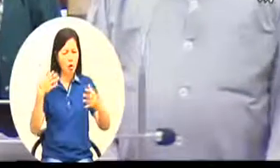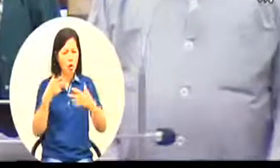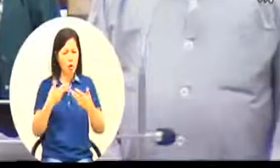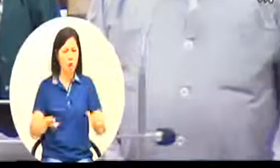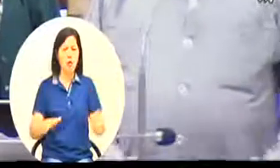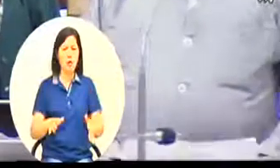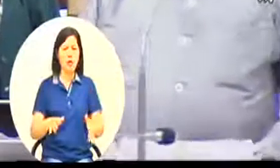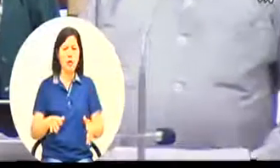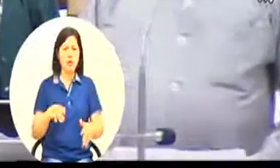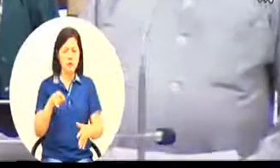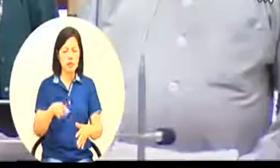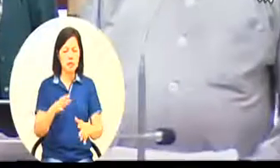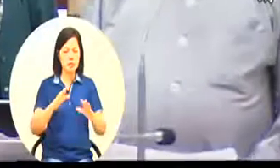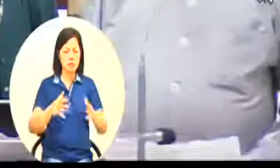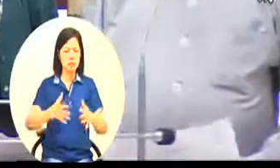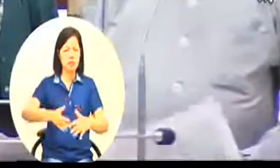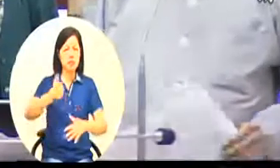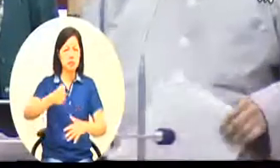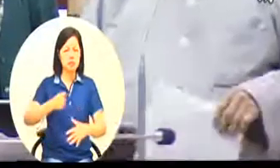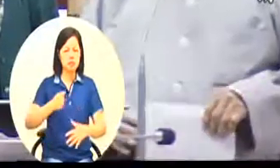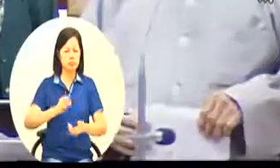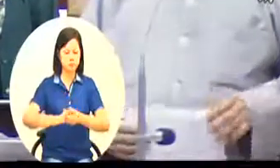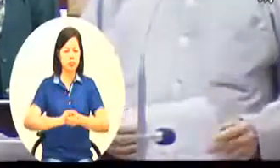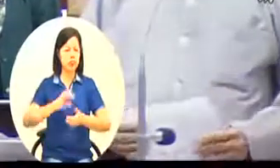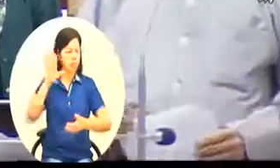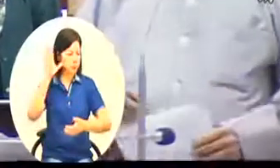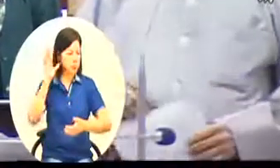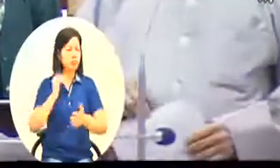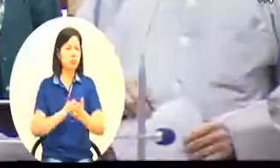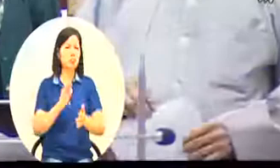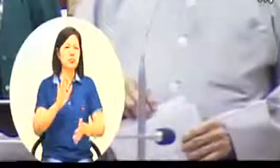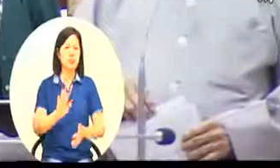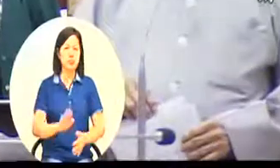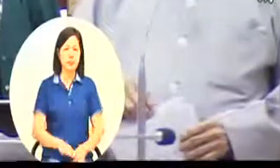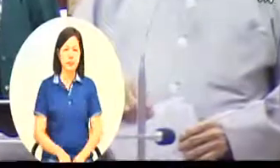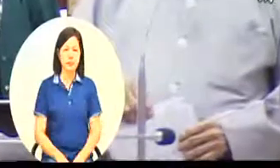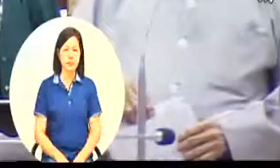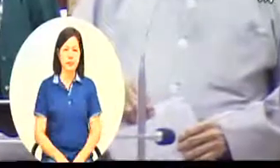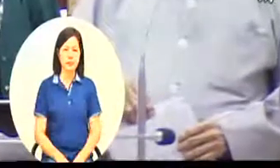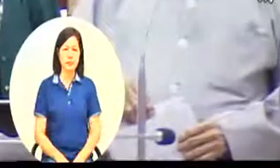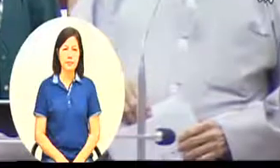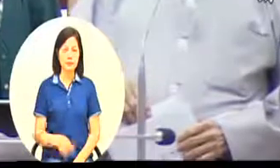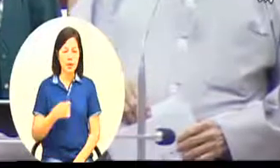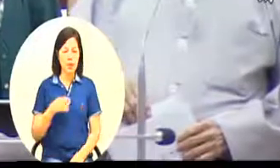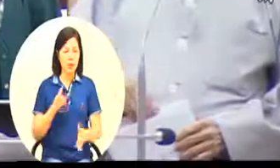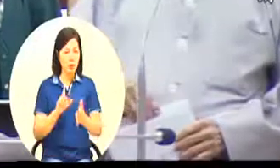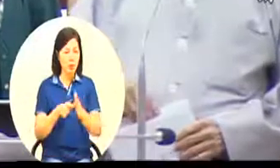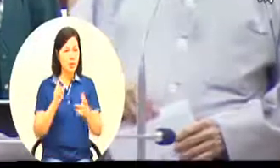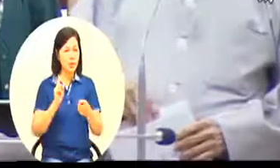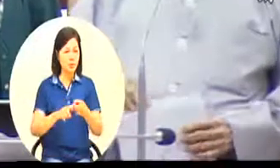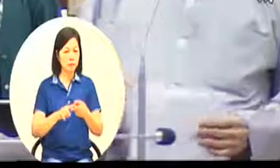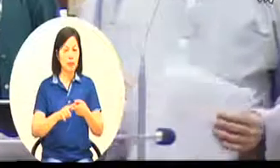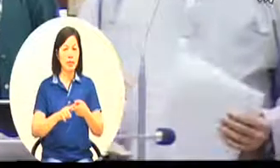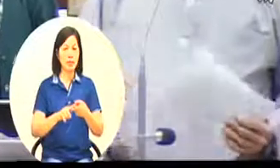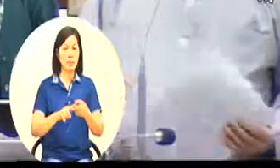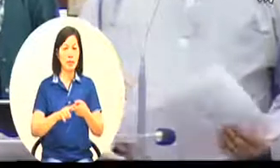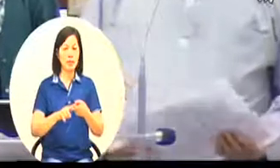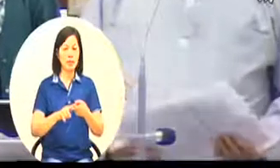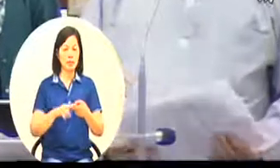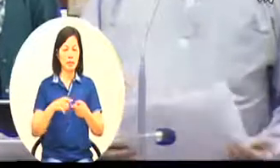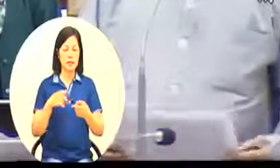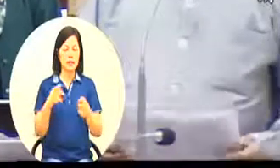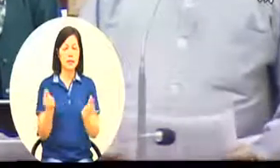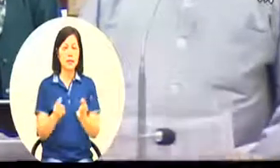信总统一定有听到，啊、所以讲我也有机会，像咱今